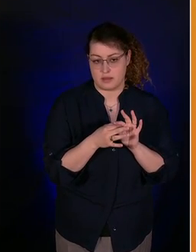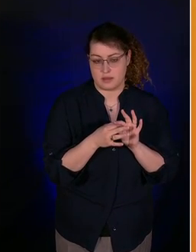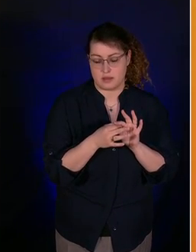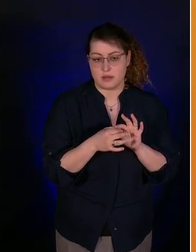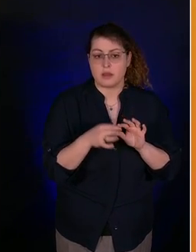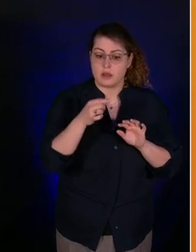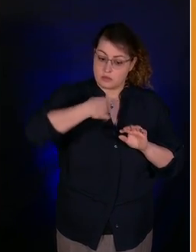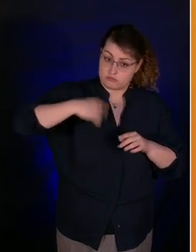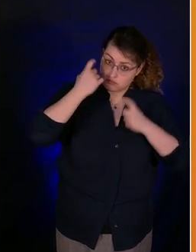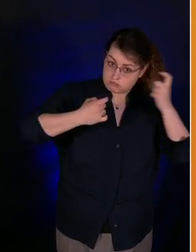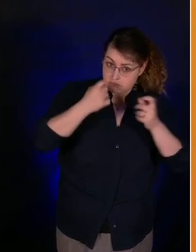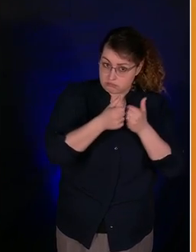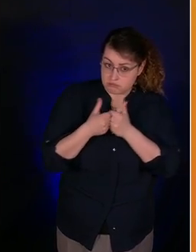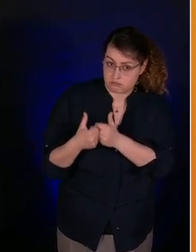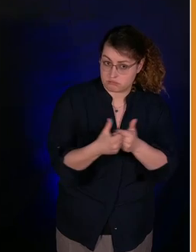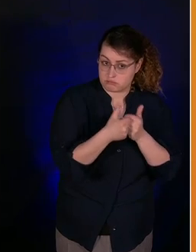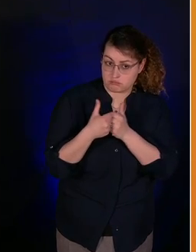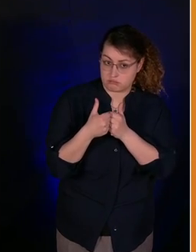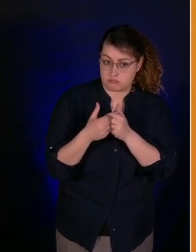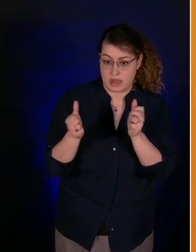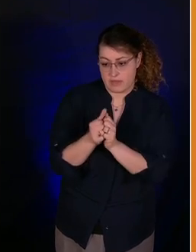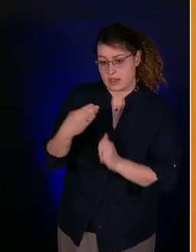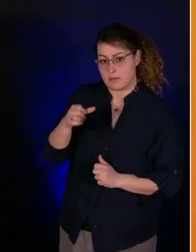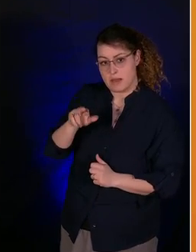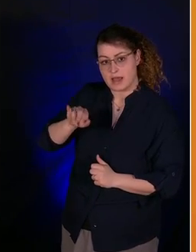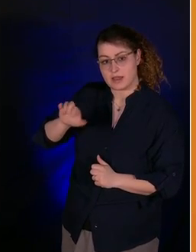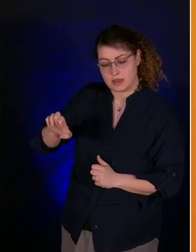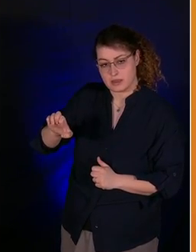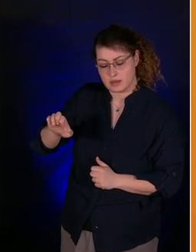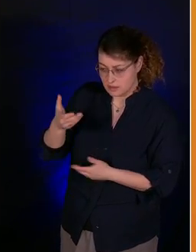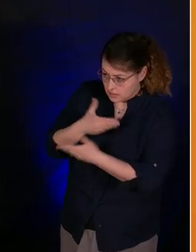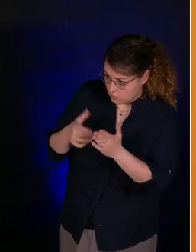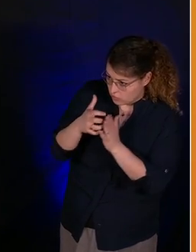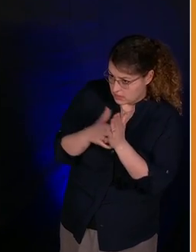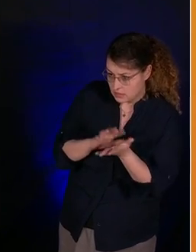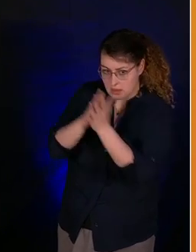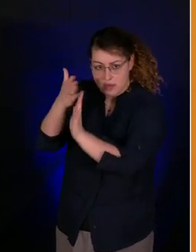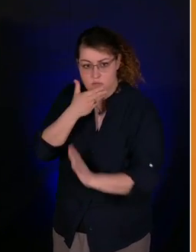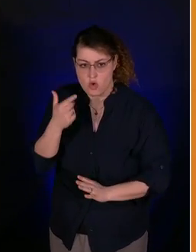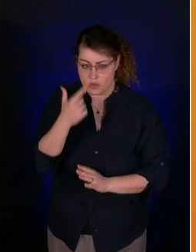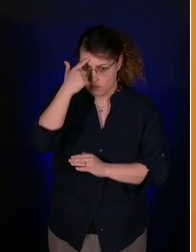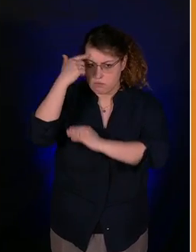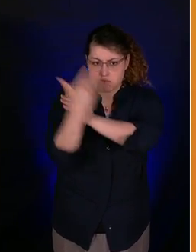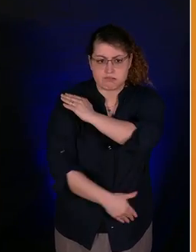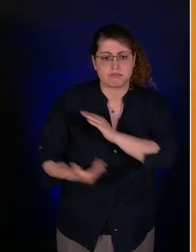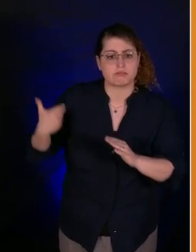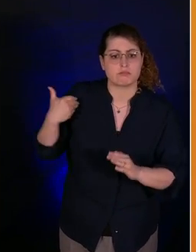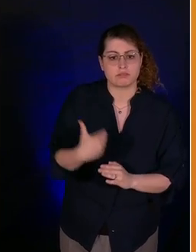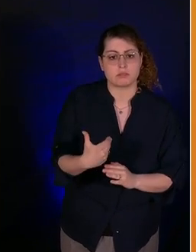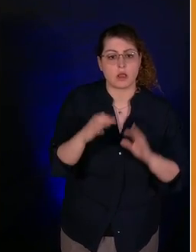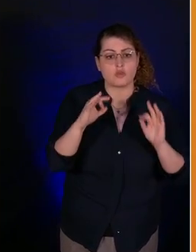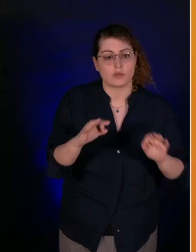réflexions communes et approfondies avec Marie pour améliorer le texte, plus jamais ça, particulièrement dans ses